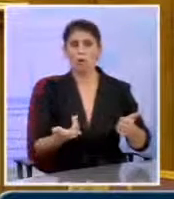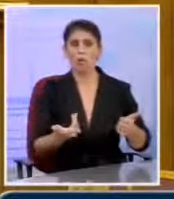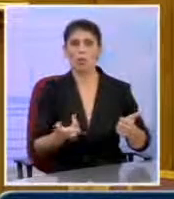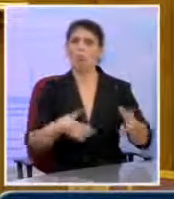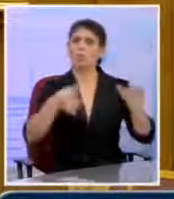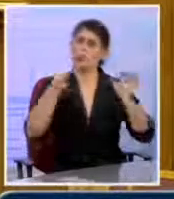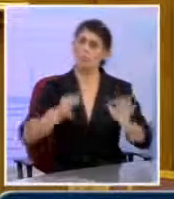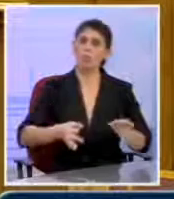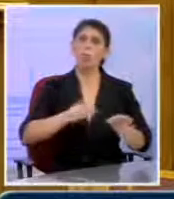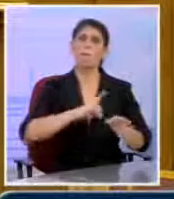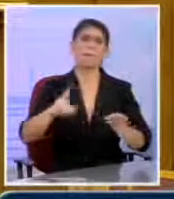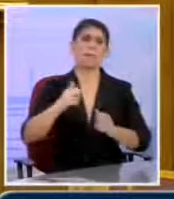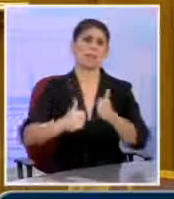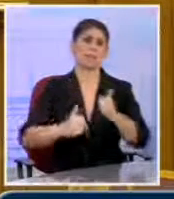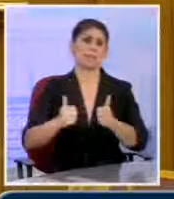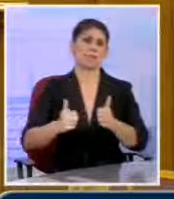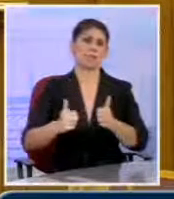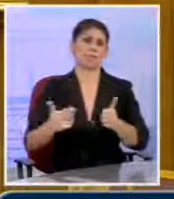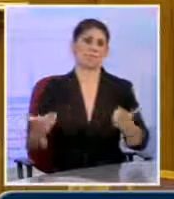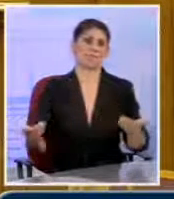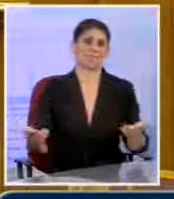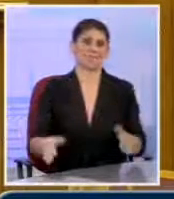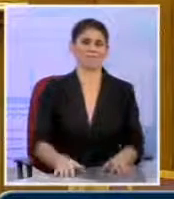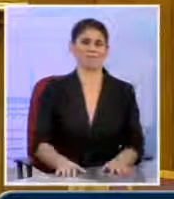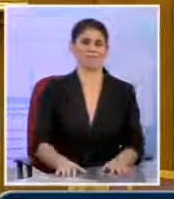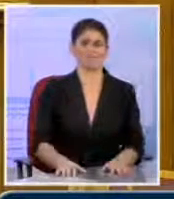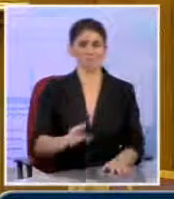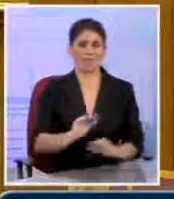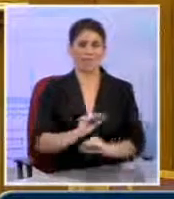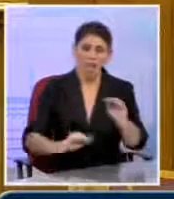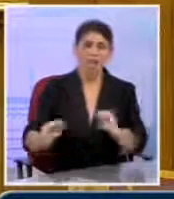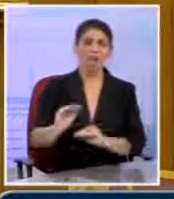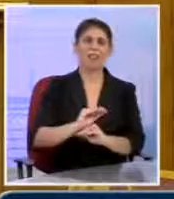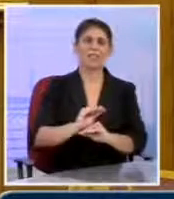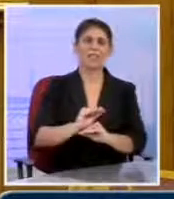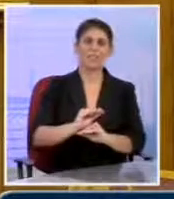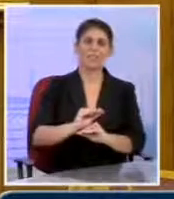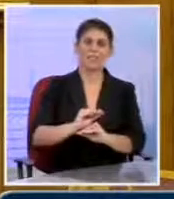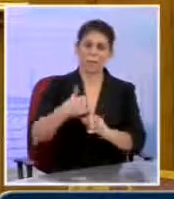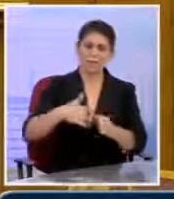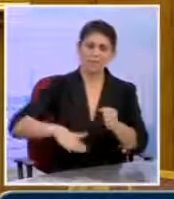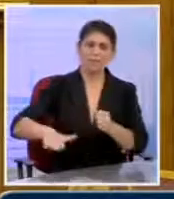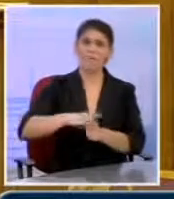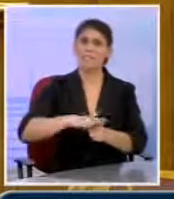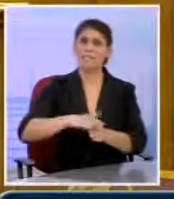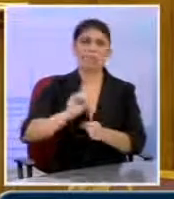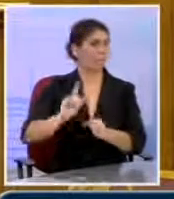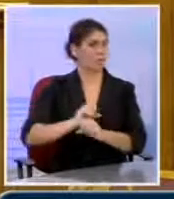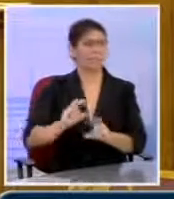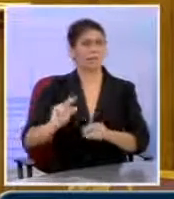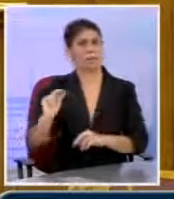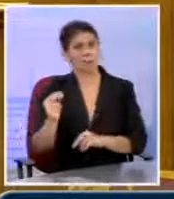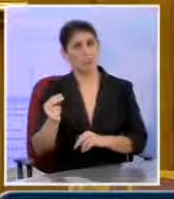ορισμός του μη ανταγωνισμού. Μετασχηματίστηκαν ριζικά. δεν ήταν πια ενημερωτικές ή